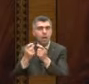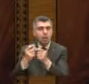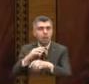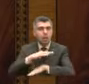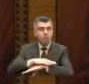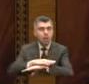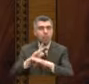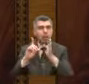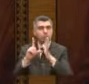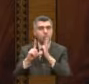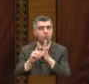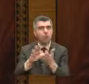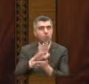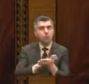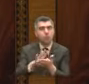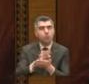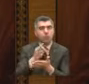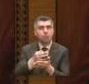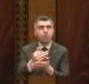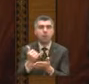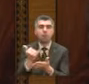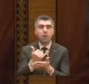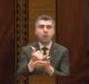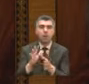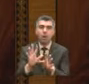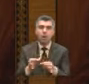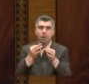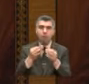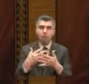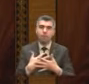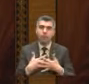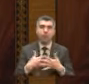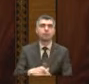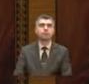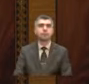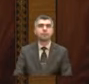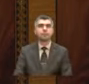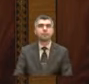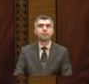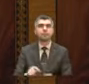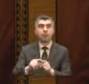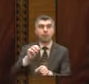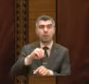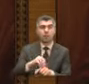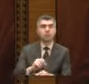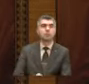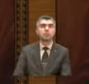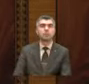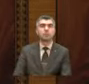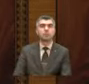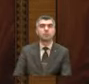ودفاتر التحملات، وهذا من أبرز ما ينبغي الاعتزاز به. في المقابل وجب التأكيد على ما